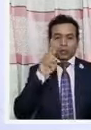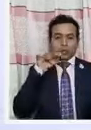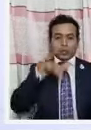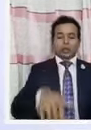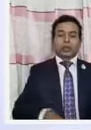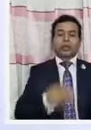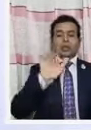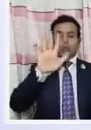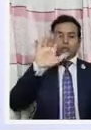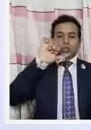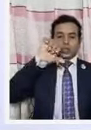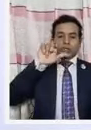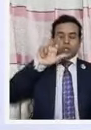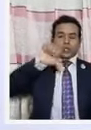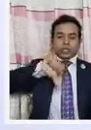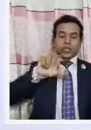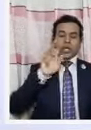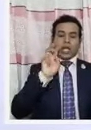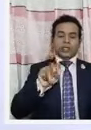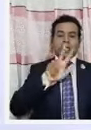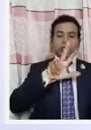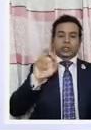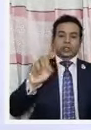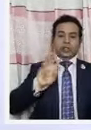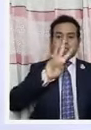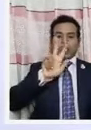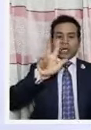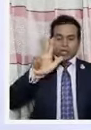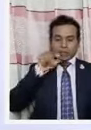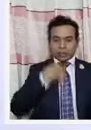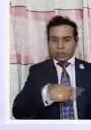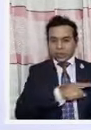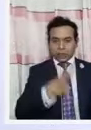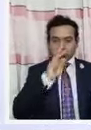জন। বিশ্বে 24 ঘন্টায় শনাক্ত হয়েছেন